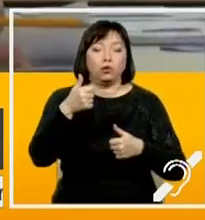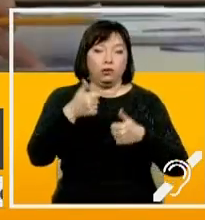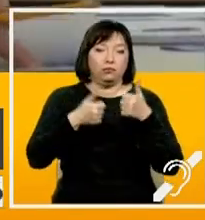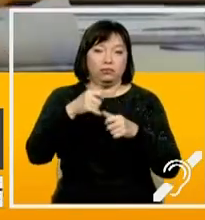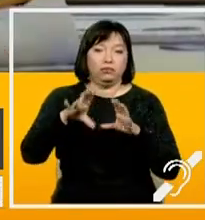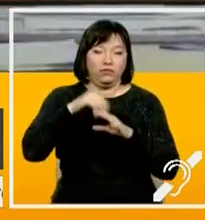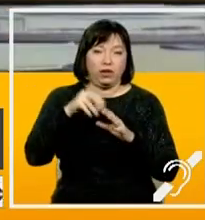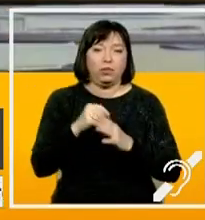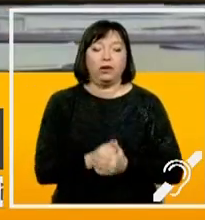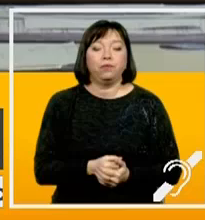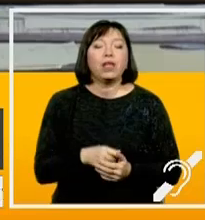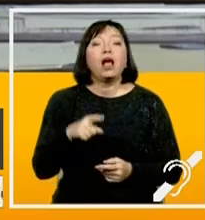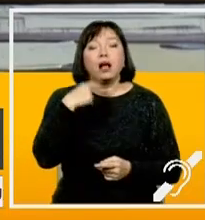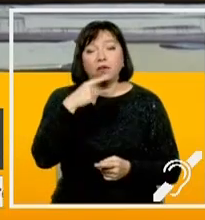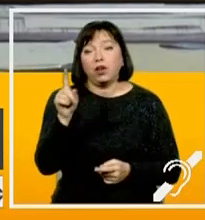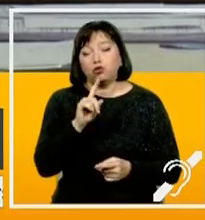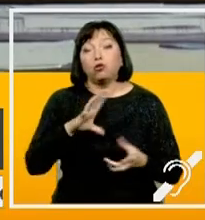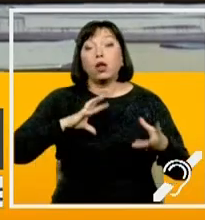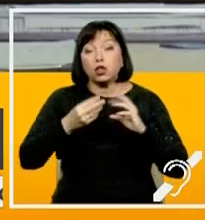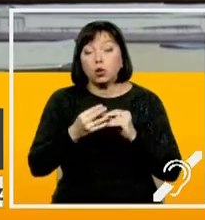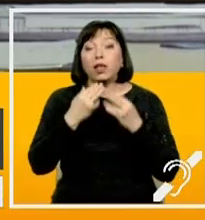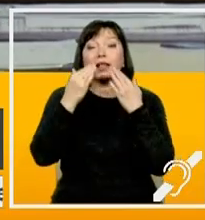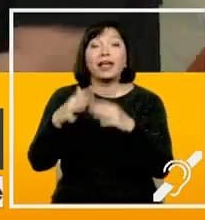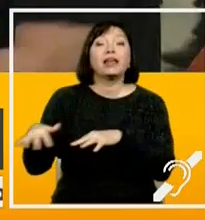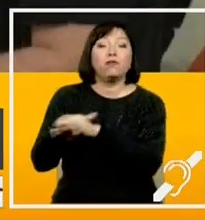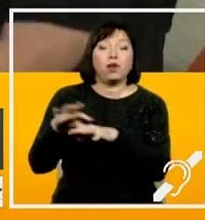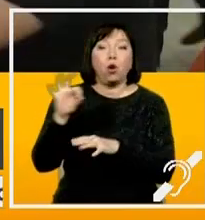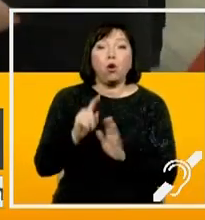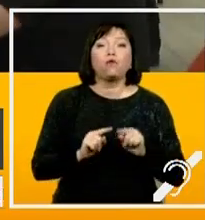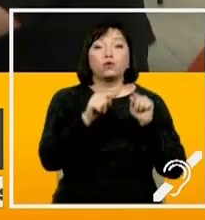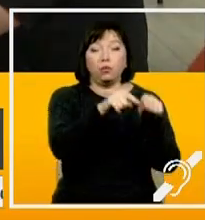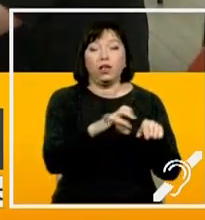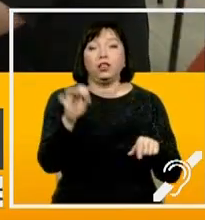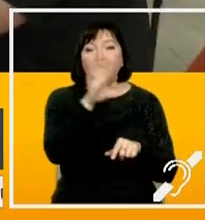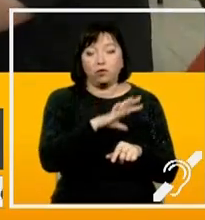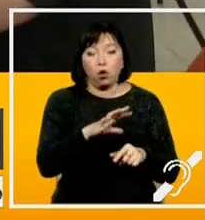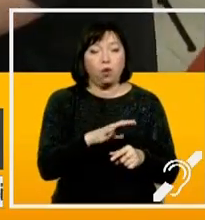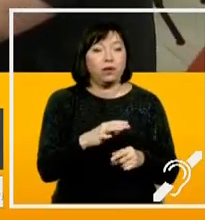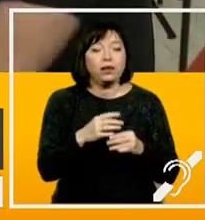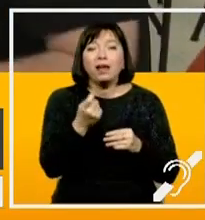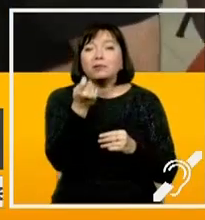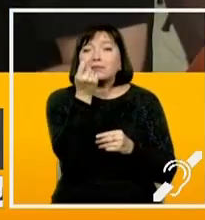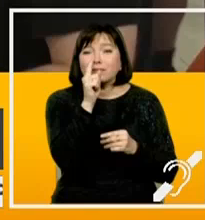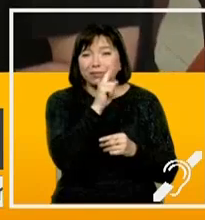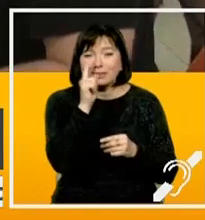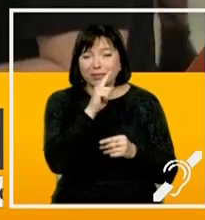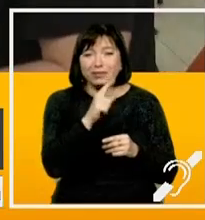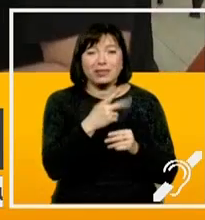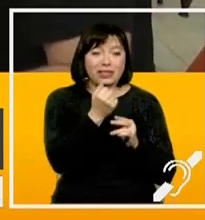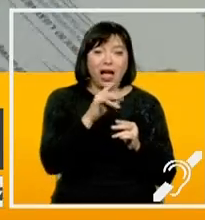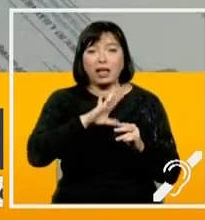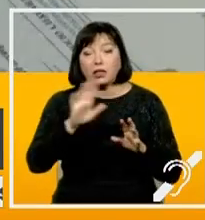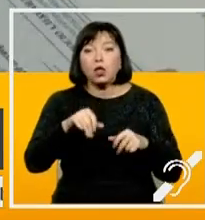prezidențiale. Experții susțin că rezultatele referendumului privind integrarea europeană la limită pentru opțiunea DA ar putea